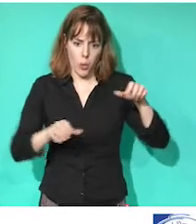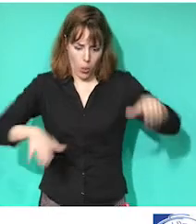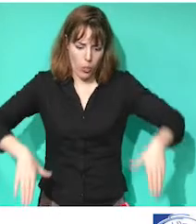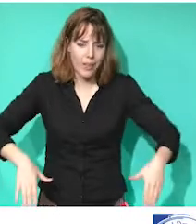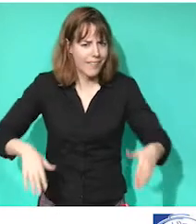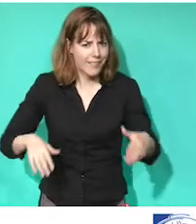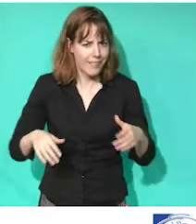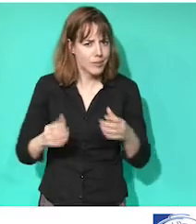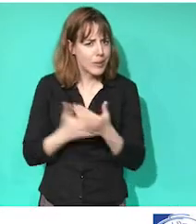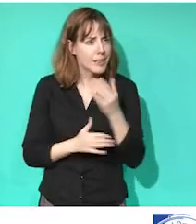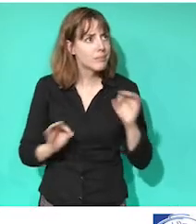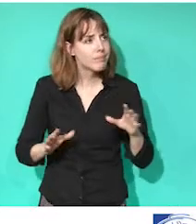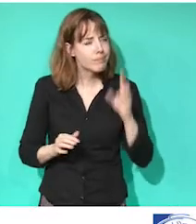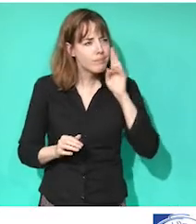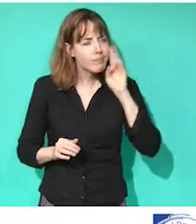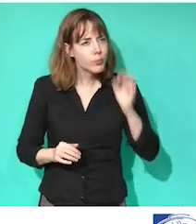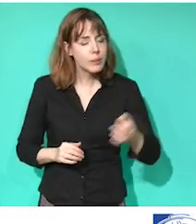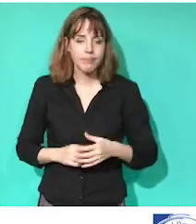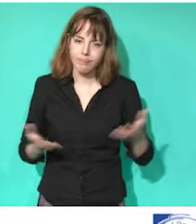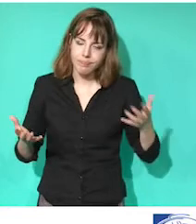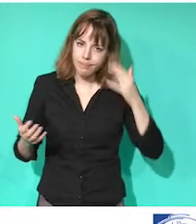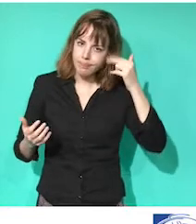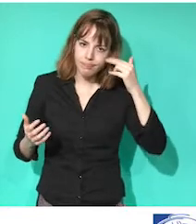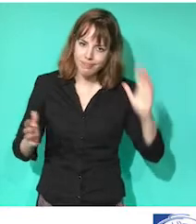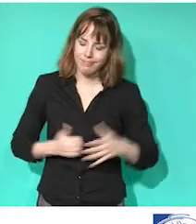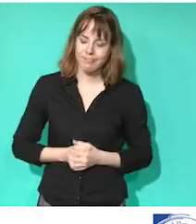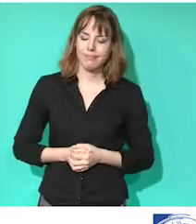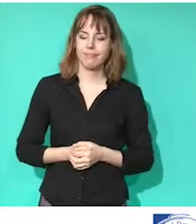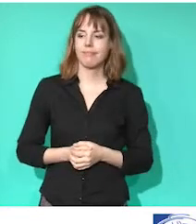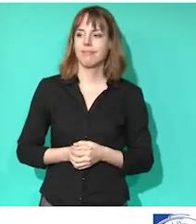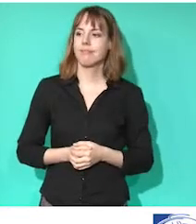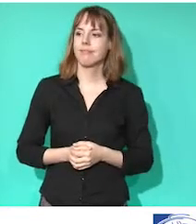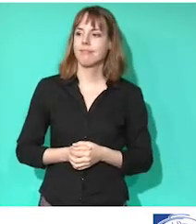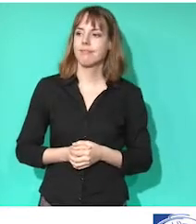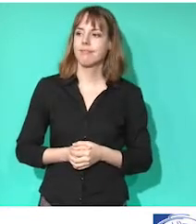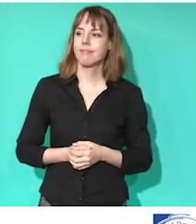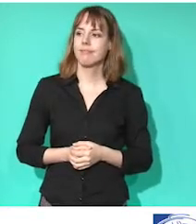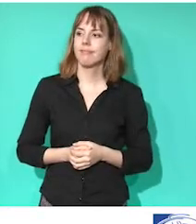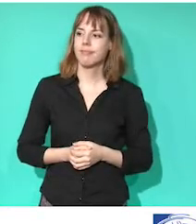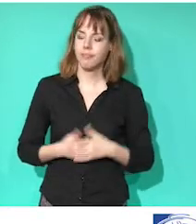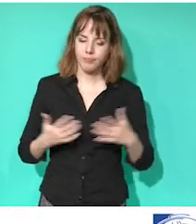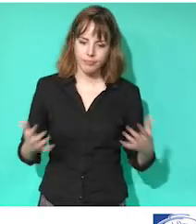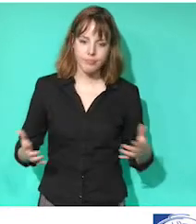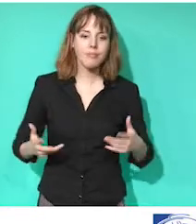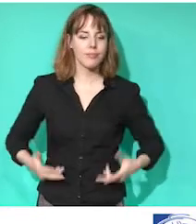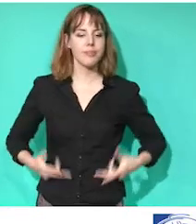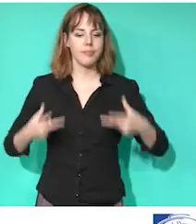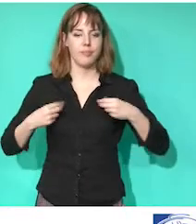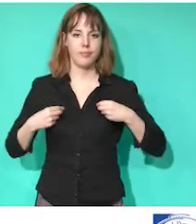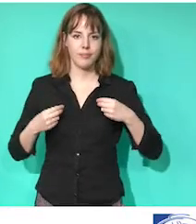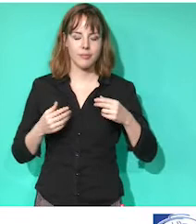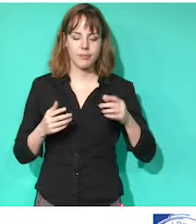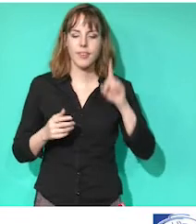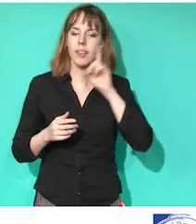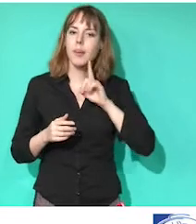les matins. Comme tous les matins. Alors, ensuite, un atelier qui s'appelle autour de HF. Exactement. Sur les